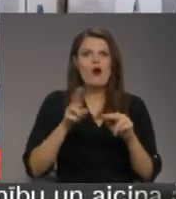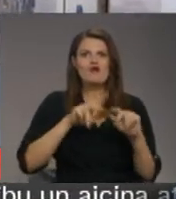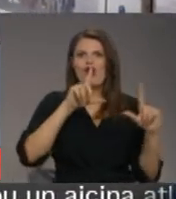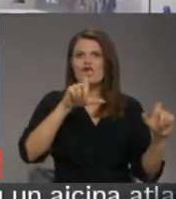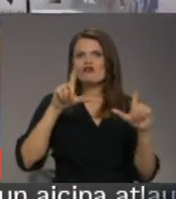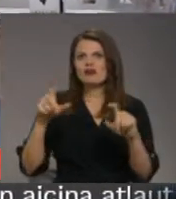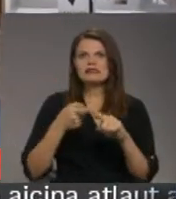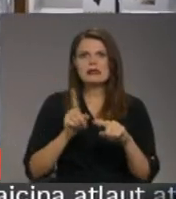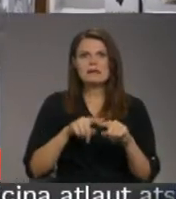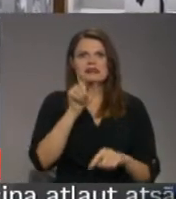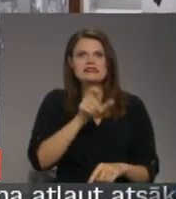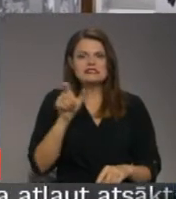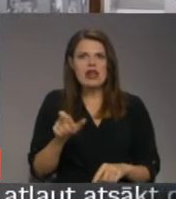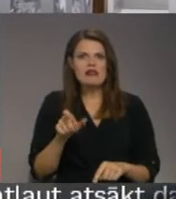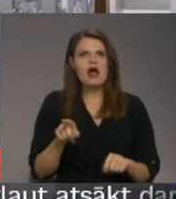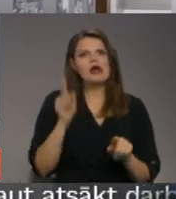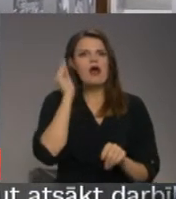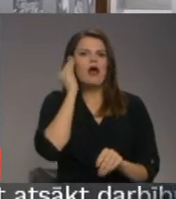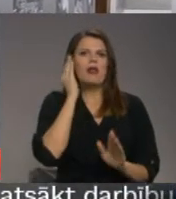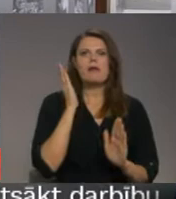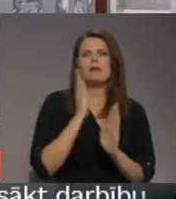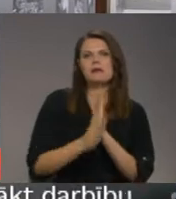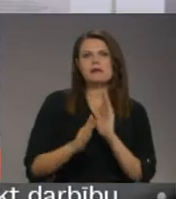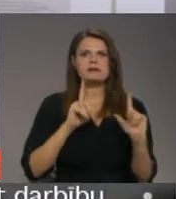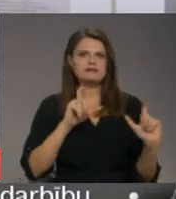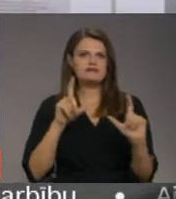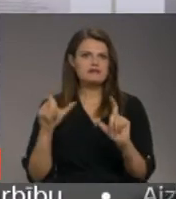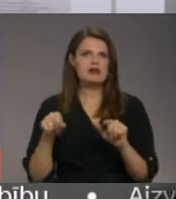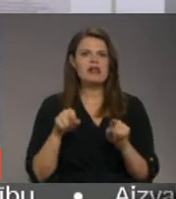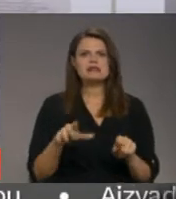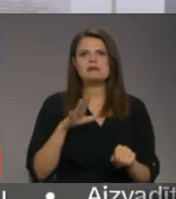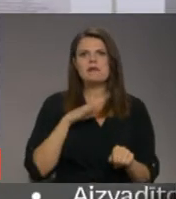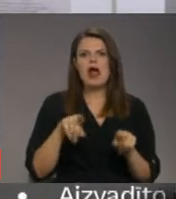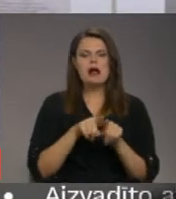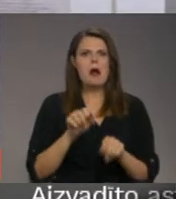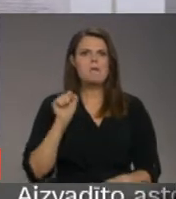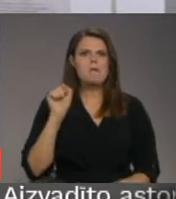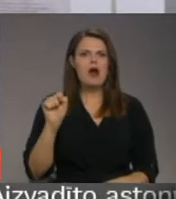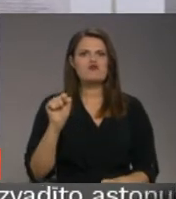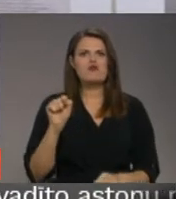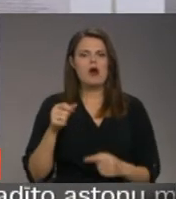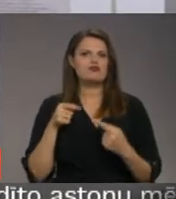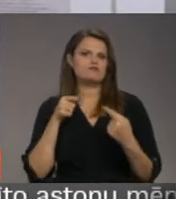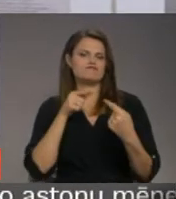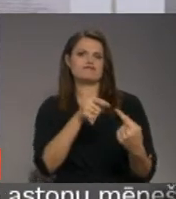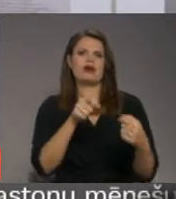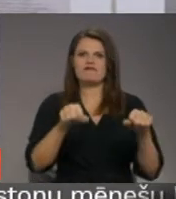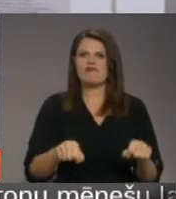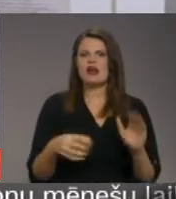tautas pretestības simbolu padomju varai. Arī man ir varbūt mazliet